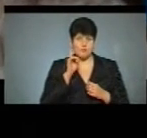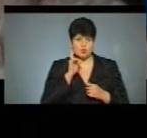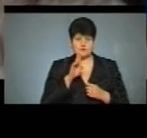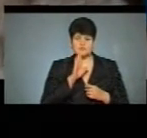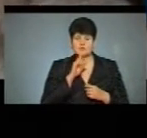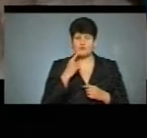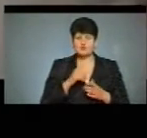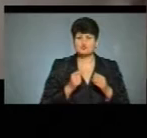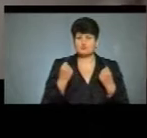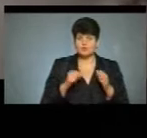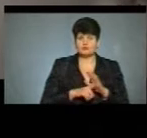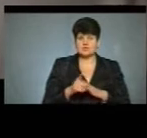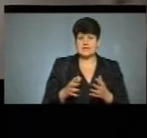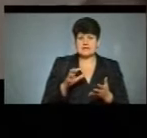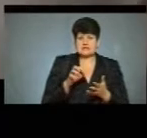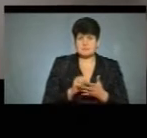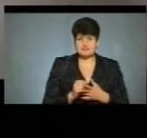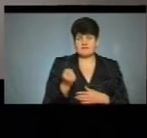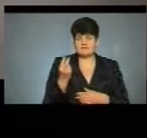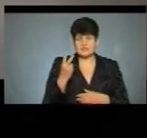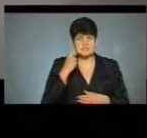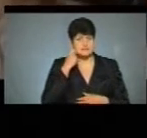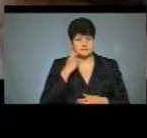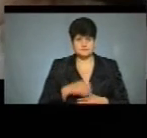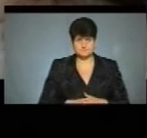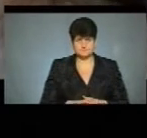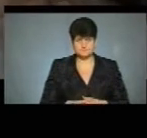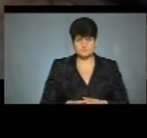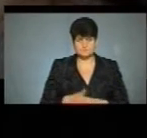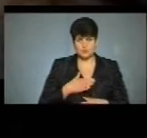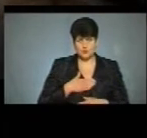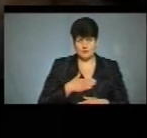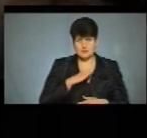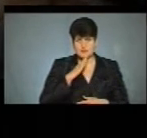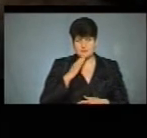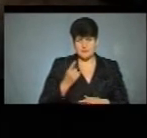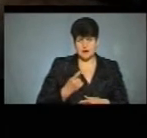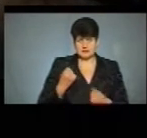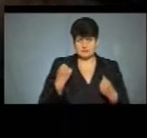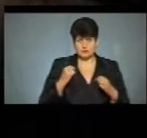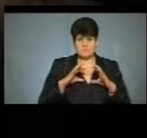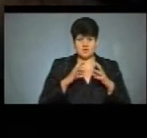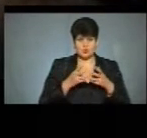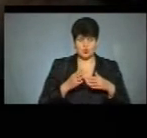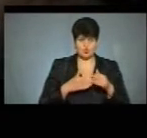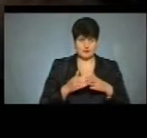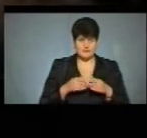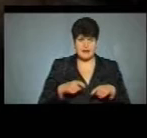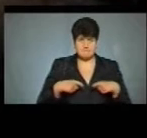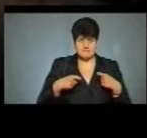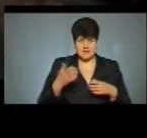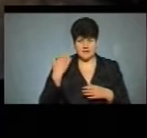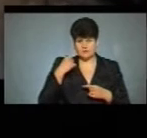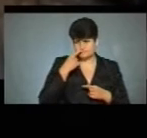що спортом почала займатися у 12-річному віці. У мене мама майстер спорту міжнародного класу, вона бігала колись